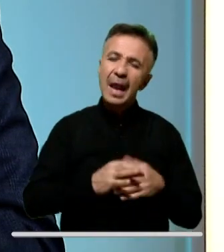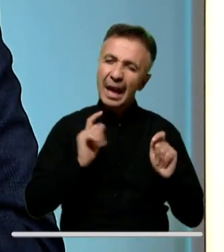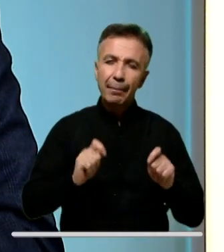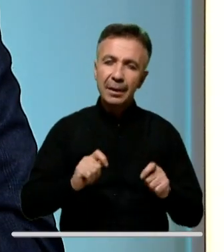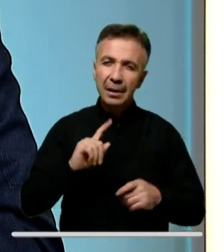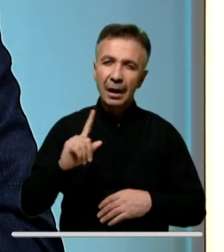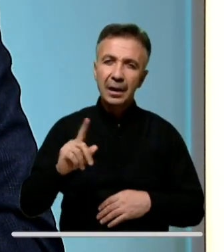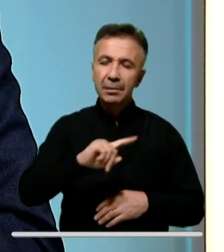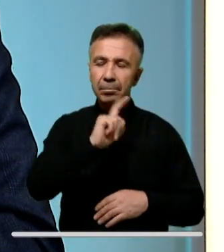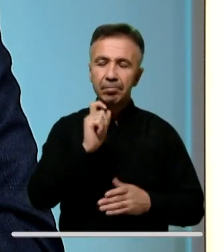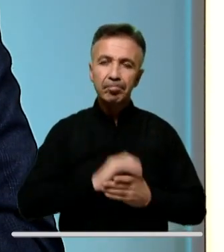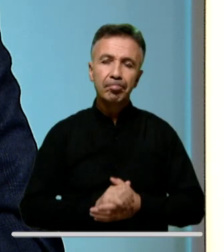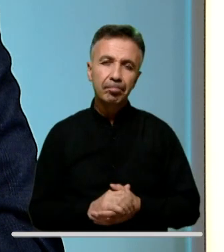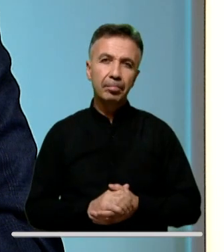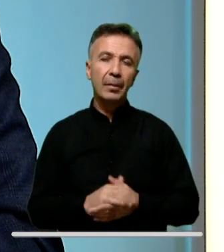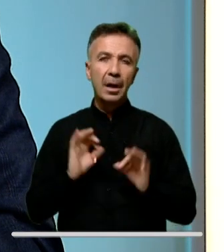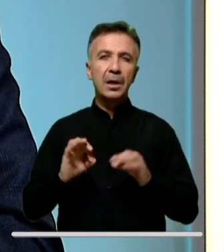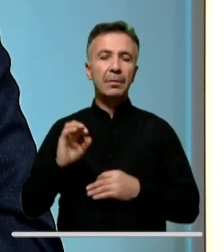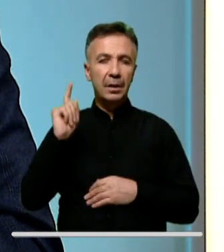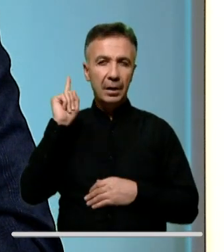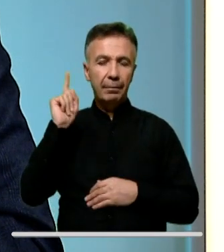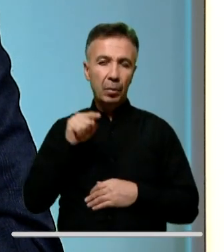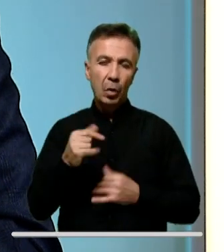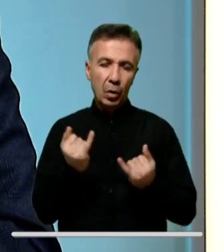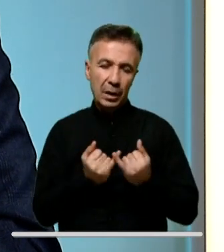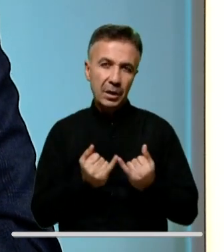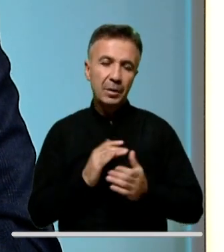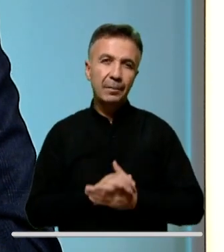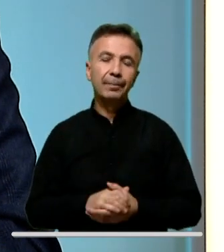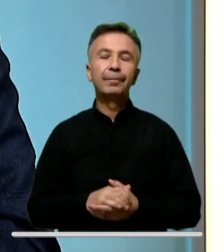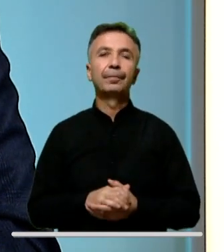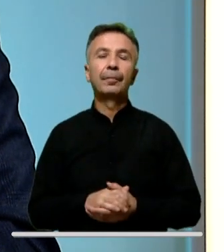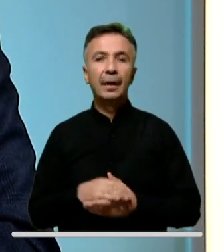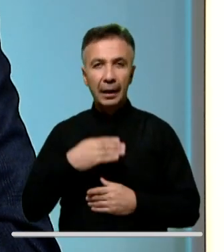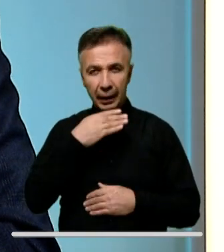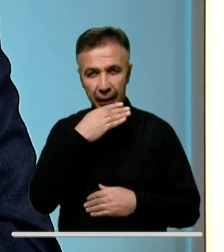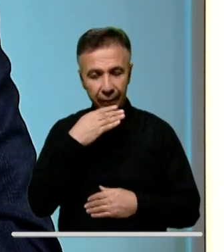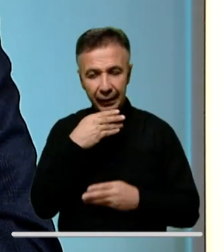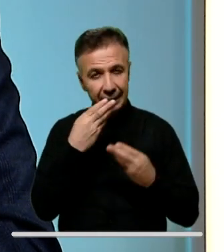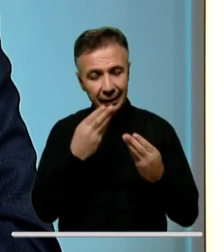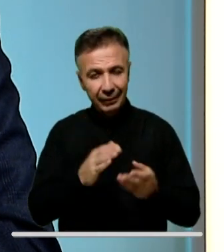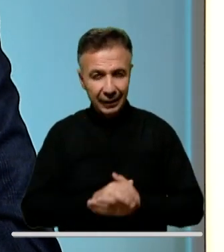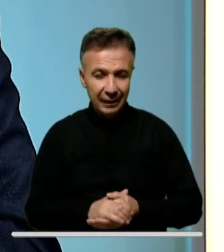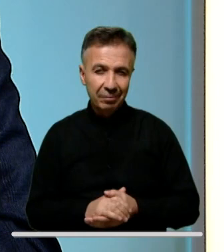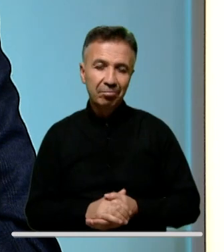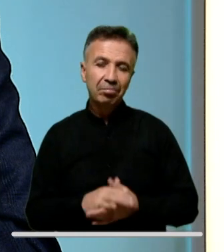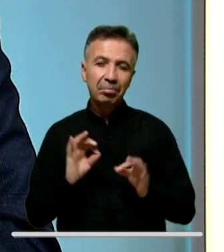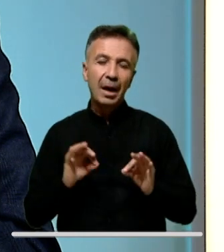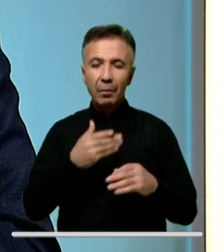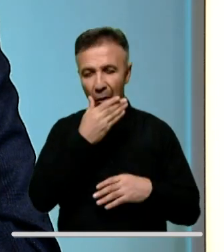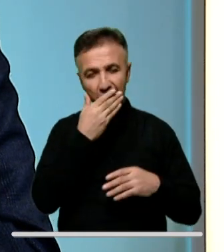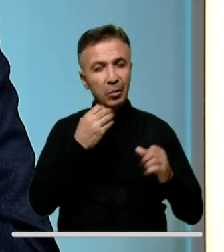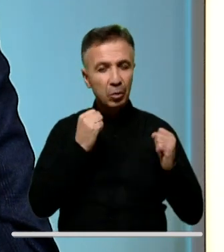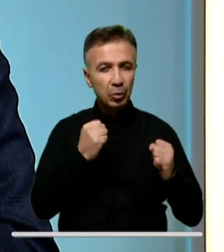Eee şimdi Rabbim Eee o kardeşimize İnşallah Eee fırsat verir hem orucunu